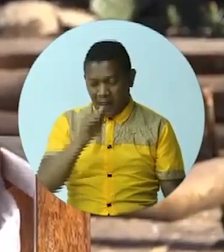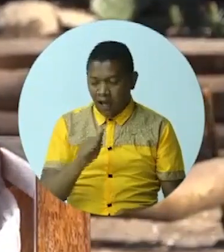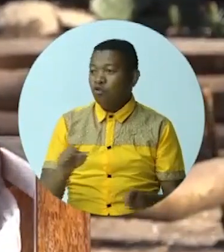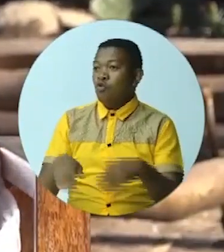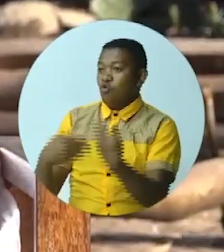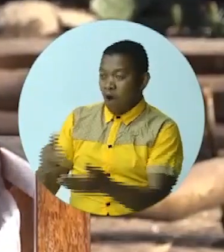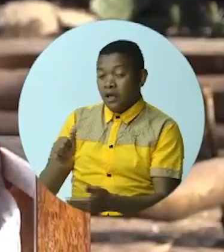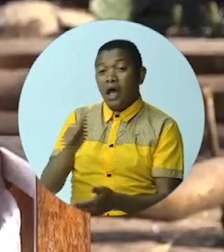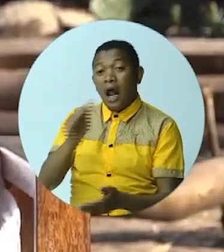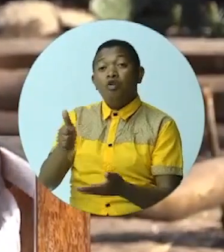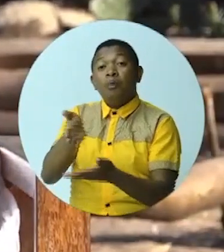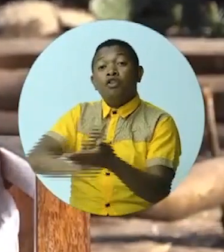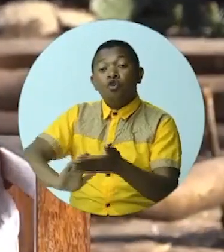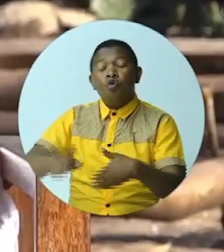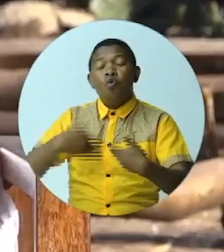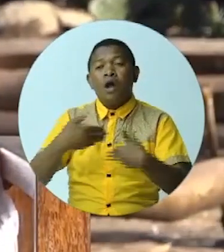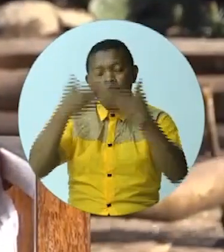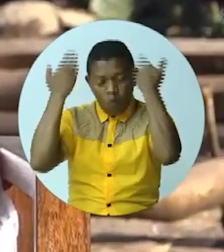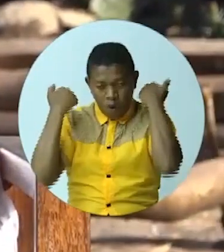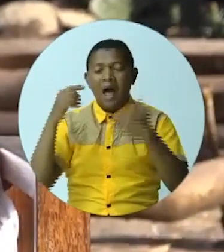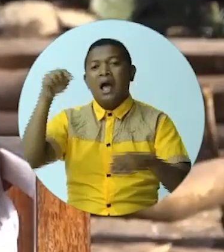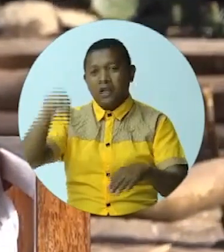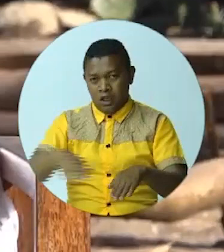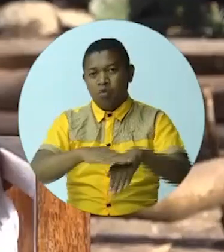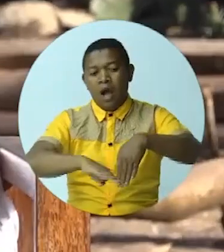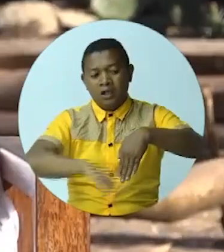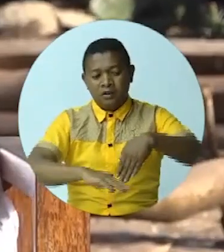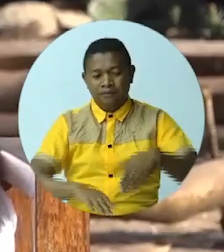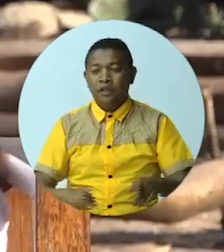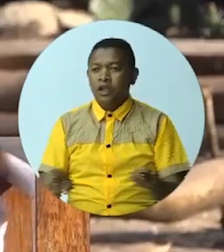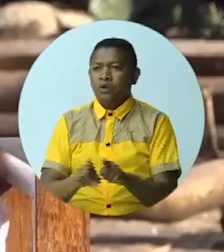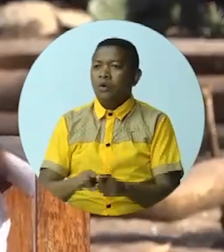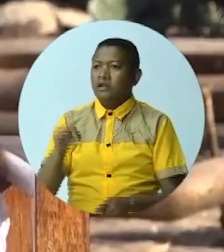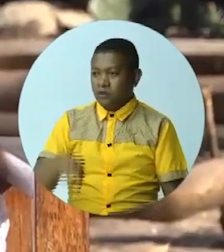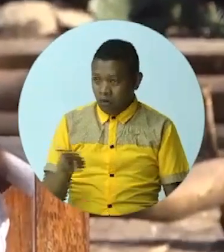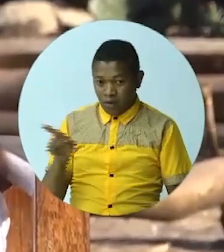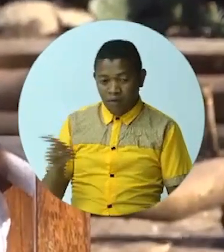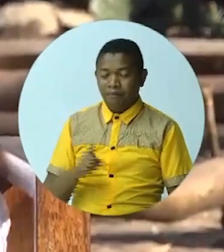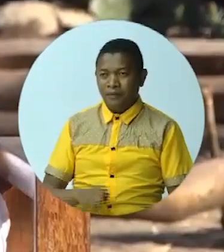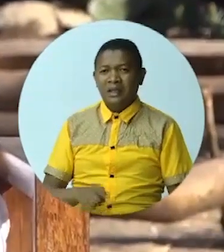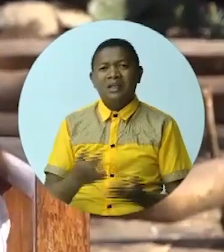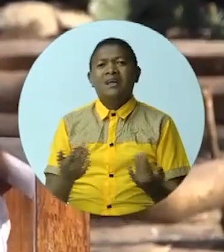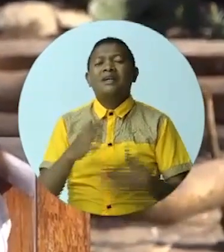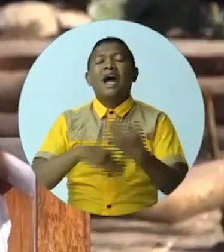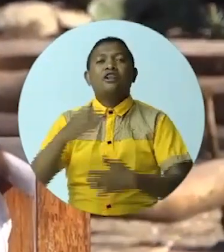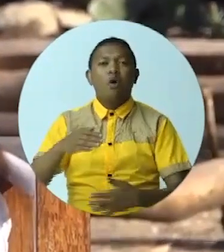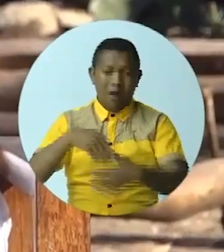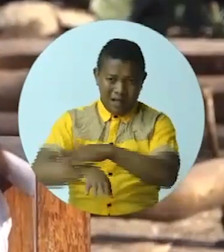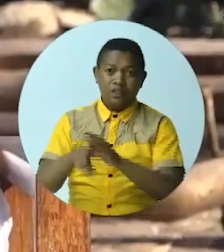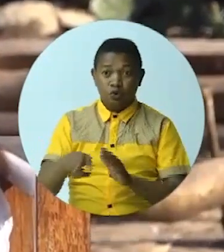vahoaka aty atsimo noho izany zany dia zao ny zavatra ataotsika sy apetratsika ao